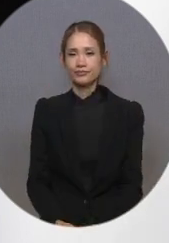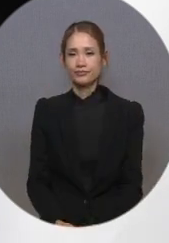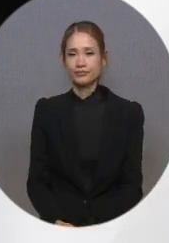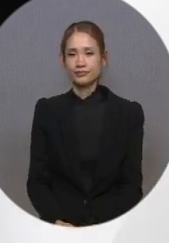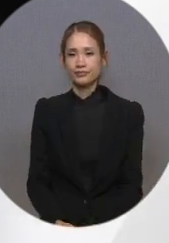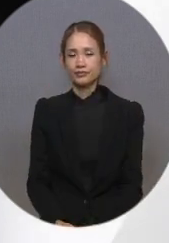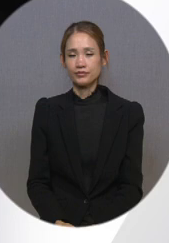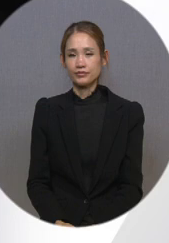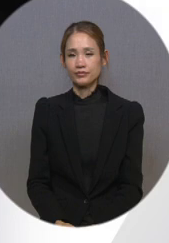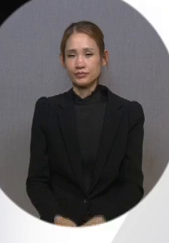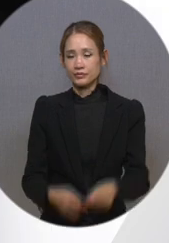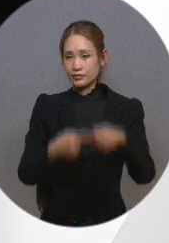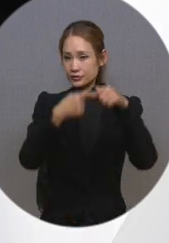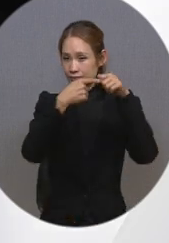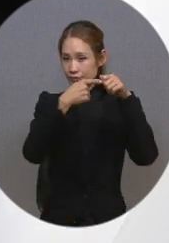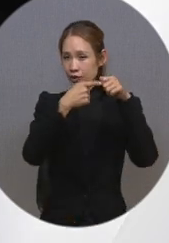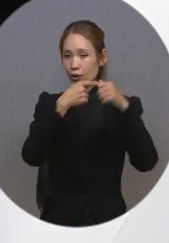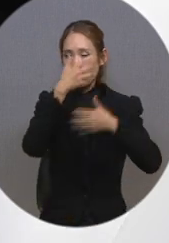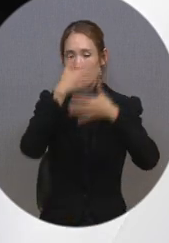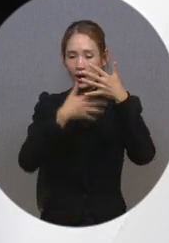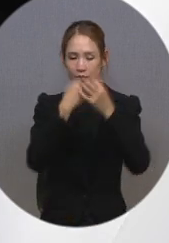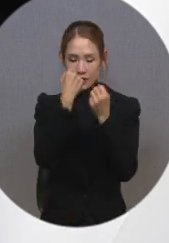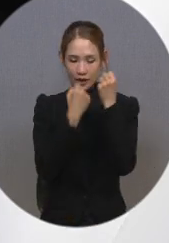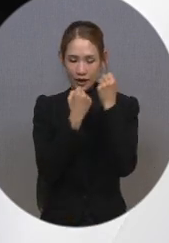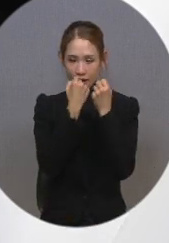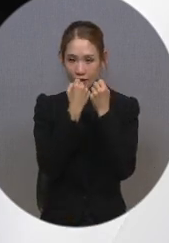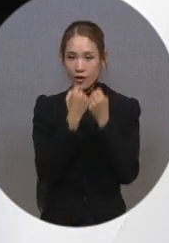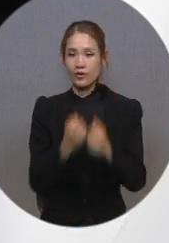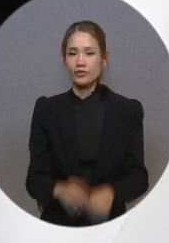첫 번째 위치한 화면 해설 방송에서